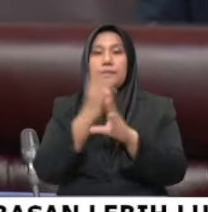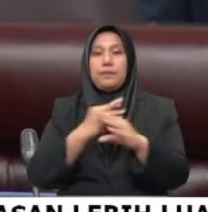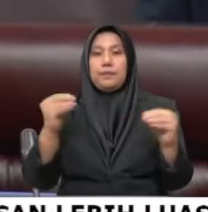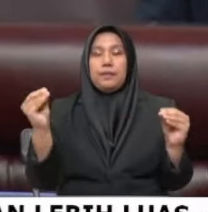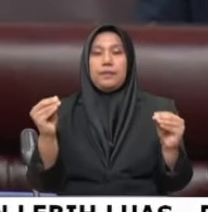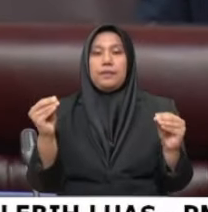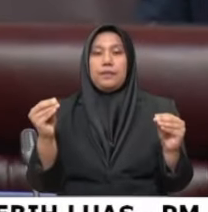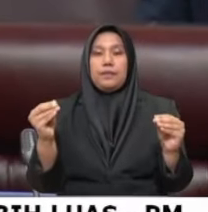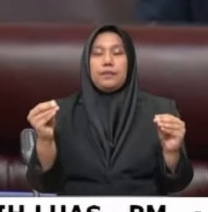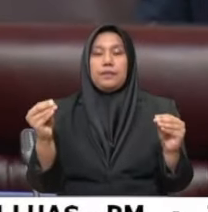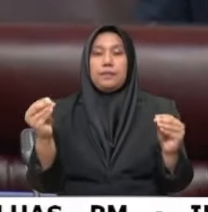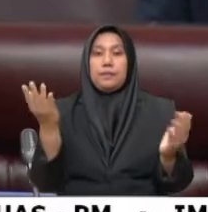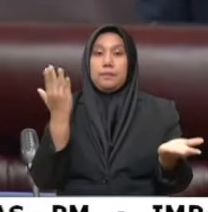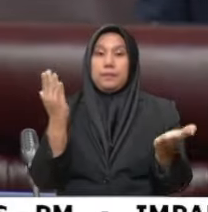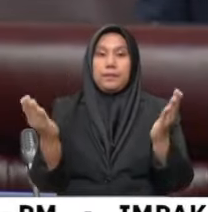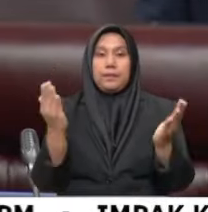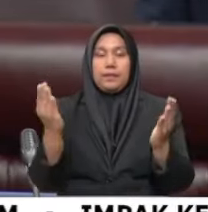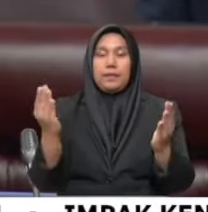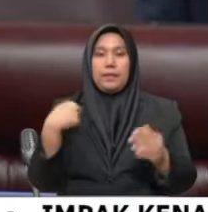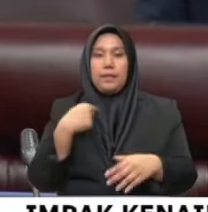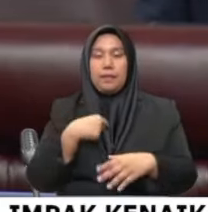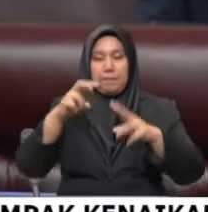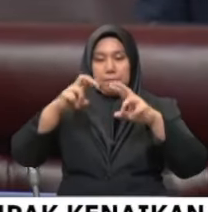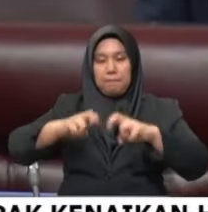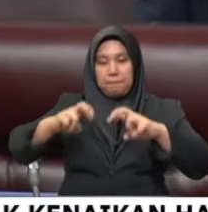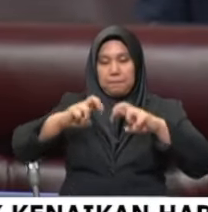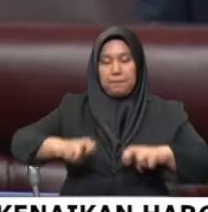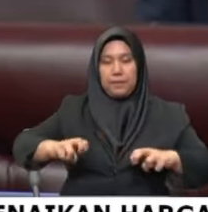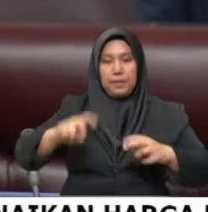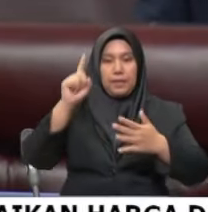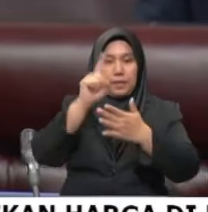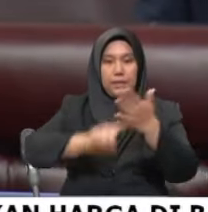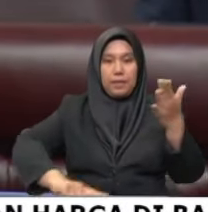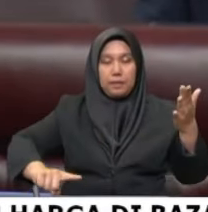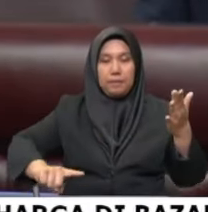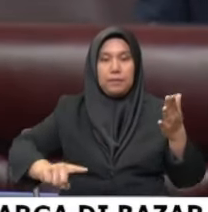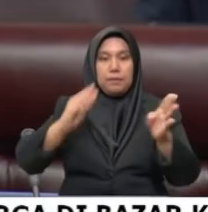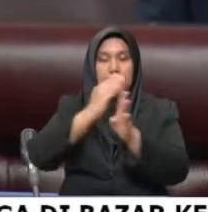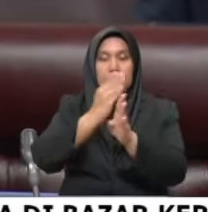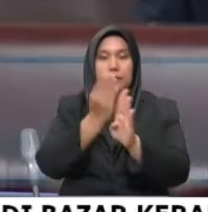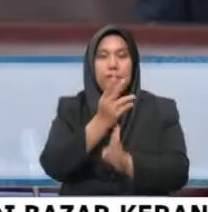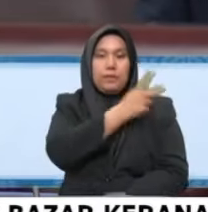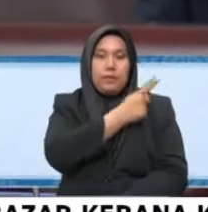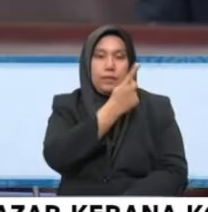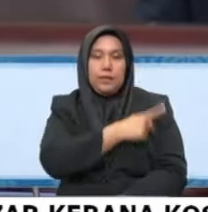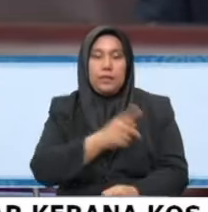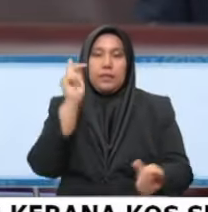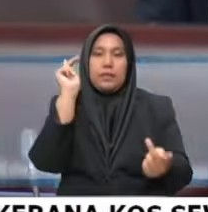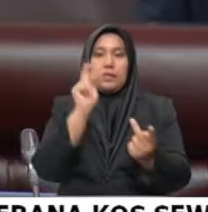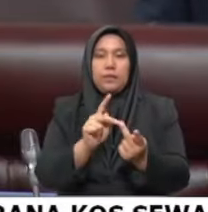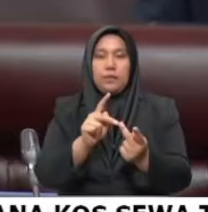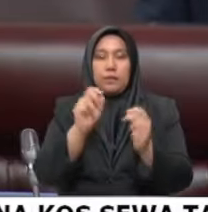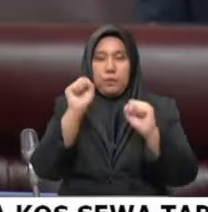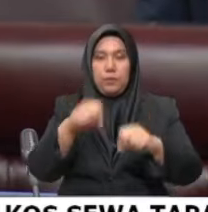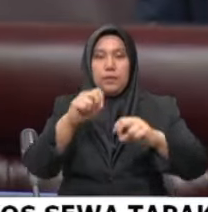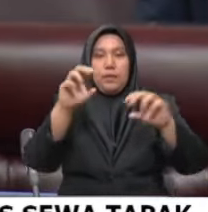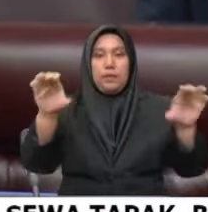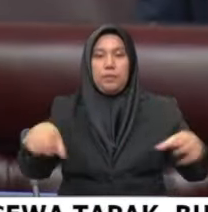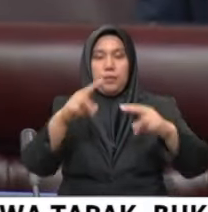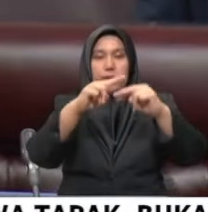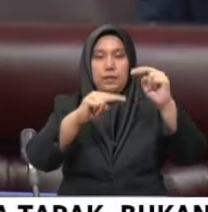untuk kami pertimbangkan, dan juga kami sedang mengkaji apakah bentuk klinik yang bersesuaian yang boleh dibina untuk menampung